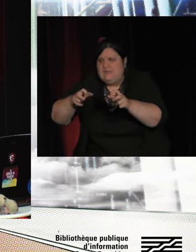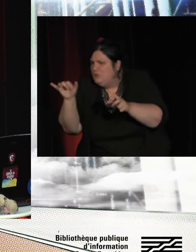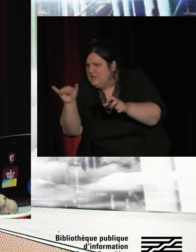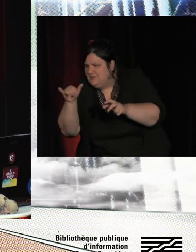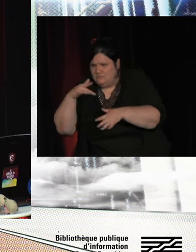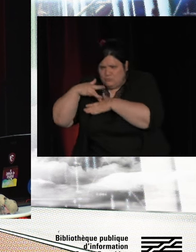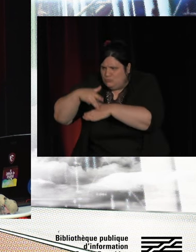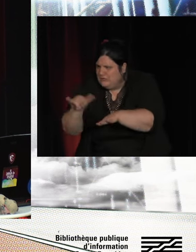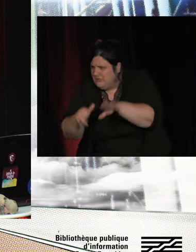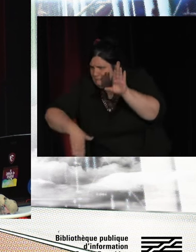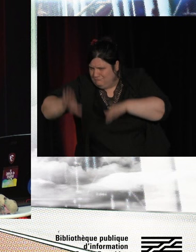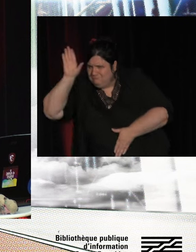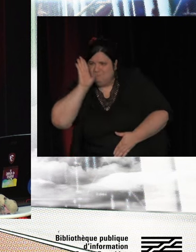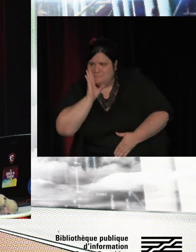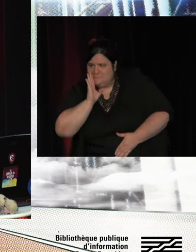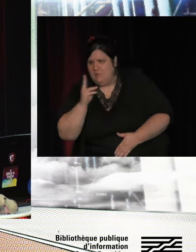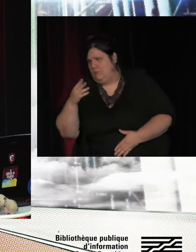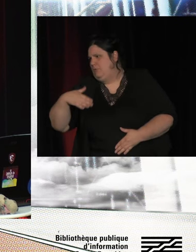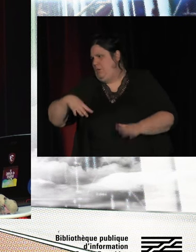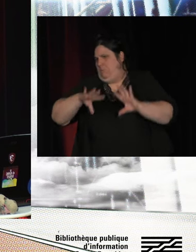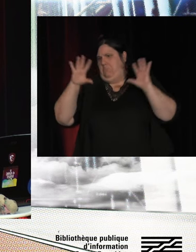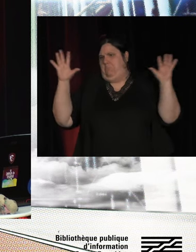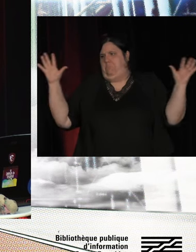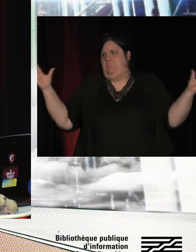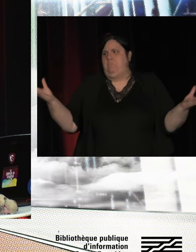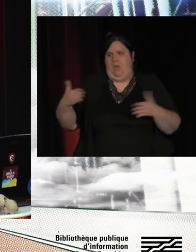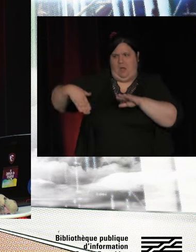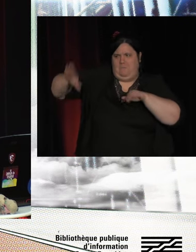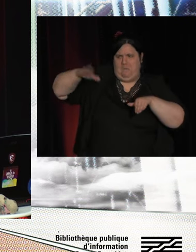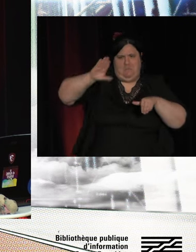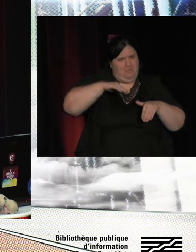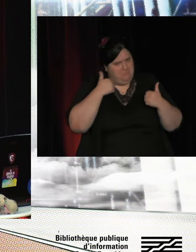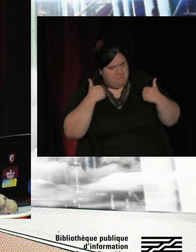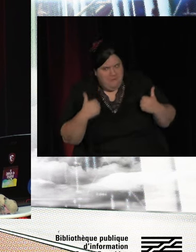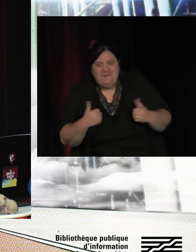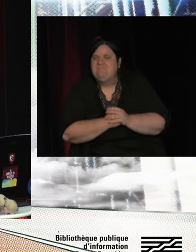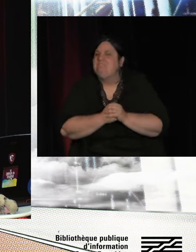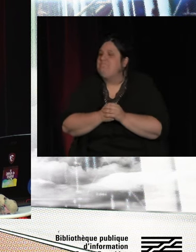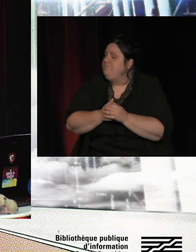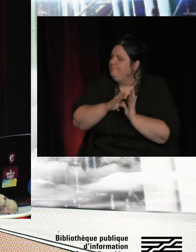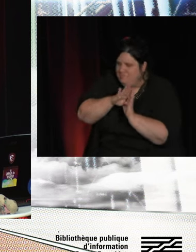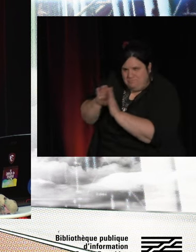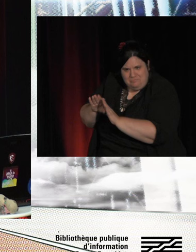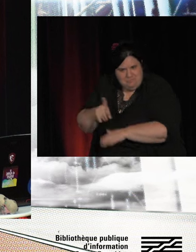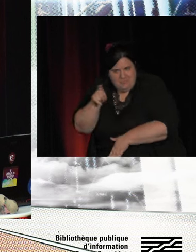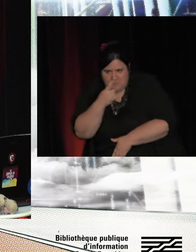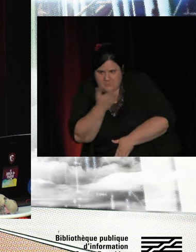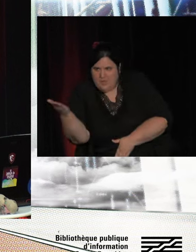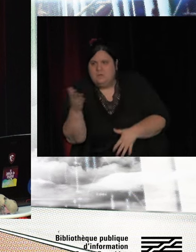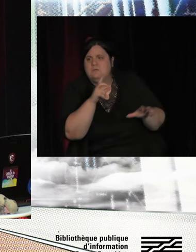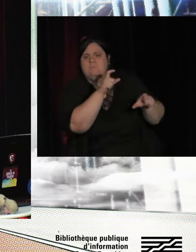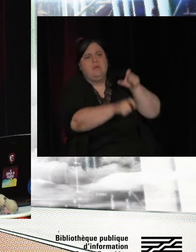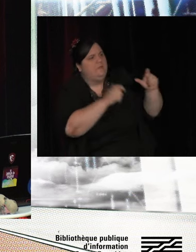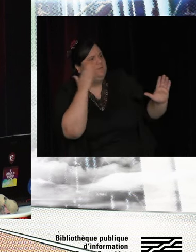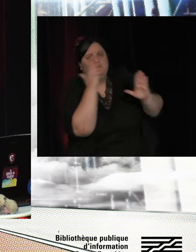salle ? Vous pouvez lever la main. Quasi tout le monde. Trop cool. Qui parmi vous a déjà peut-être regardé des vidéos de